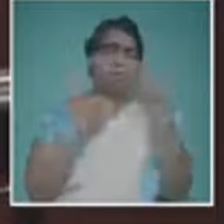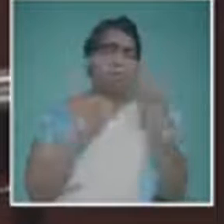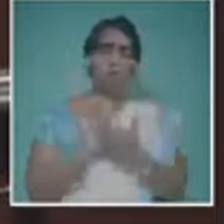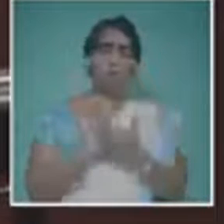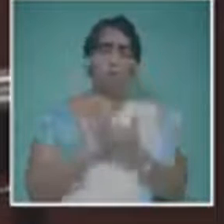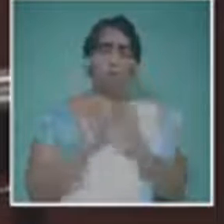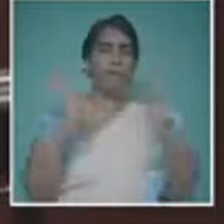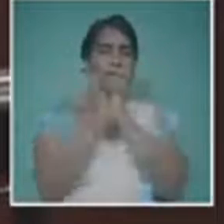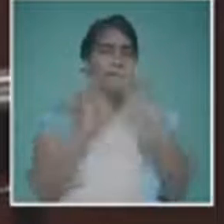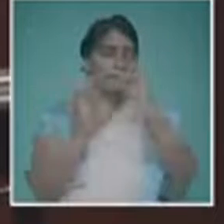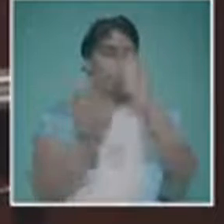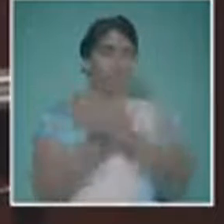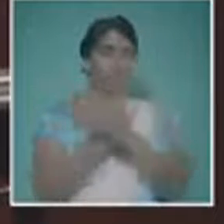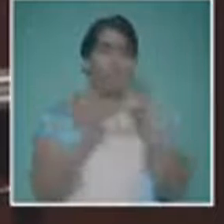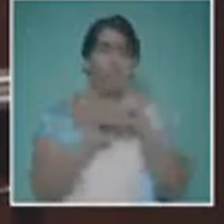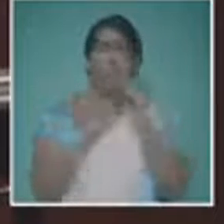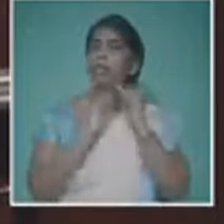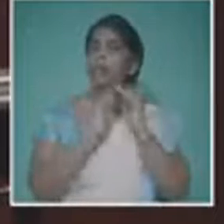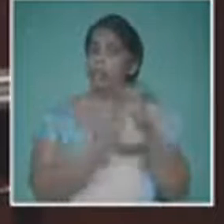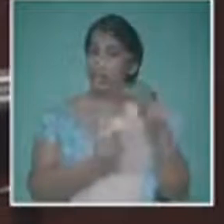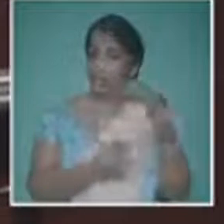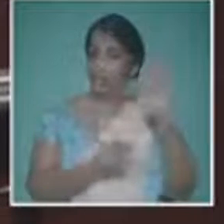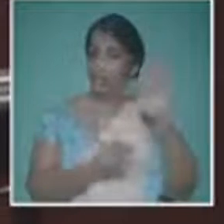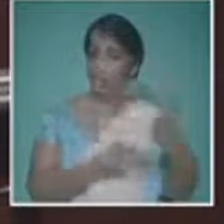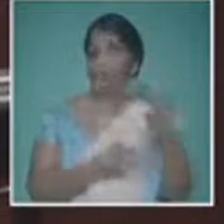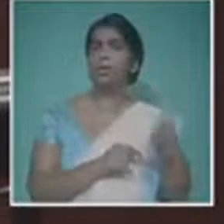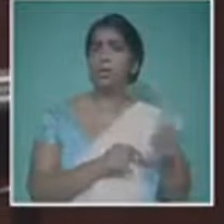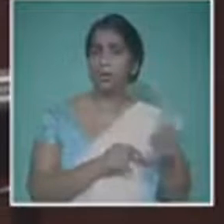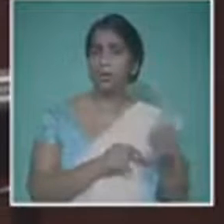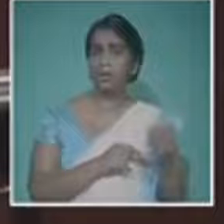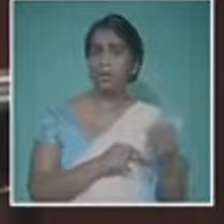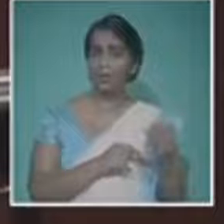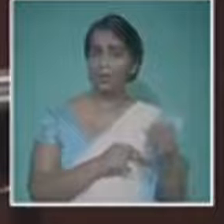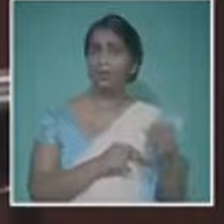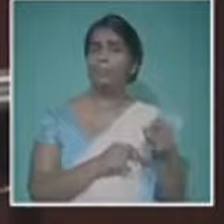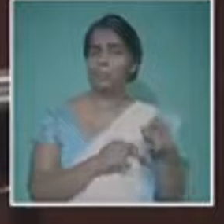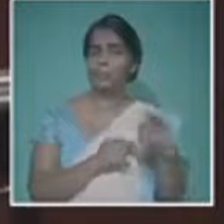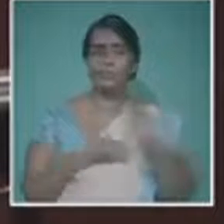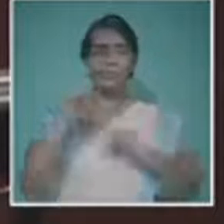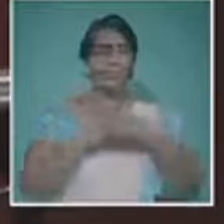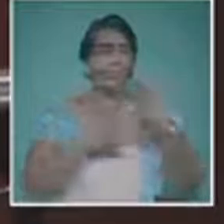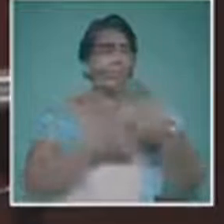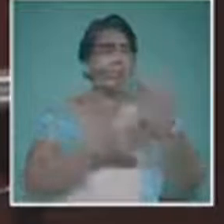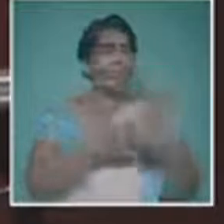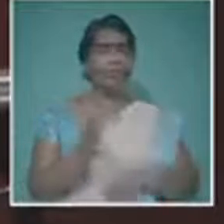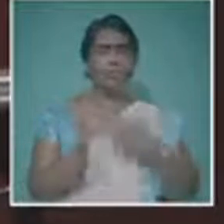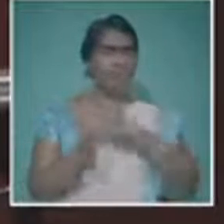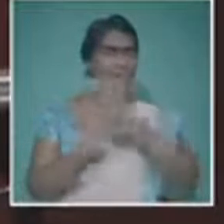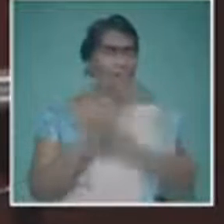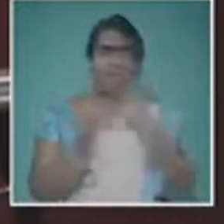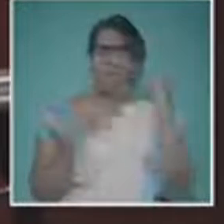திணைக்களத்தினுடைய ஒரு செயலாட்டு அறிக்கை முழுப்பிழைகள். எப்படி வன